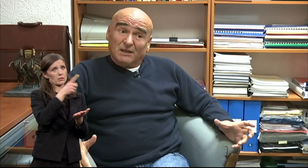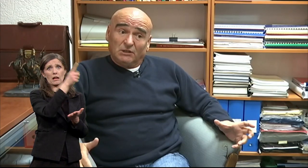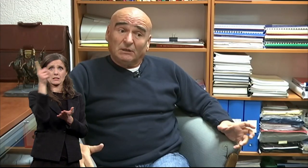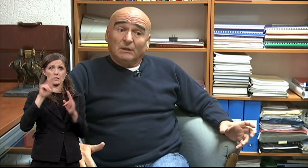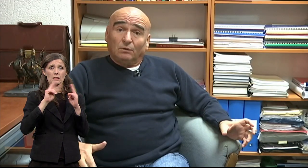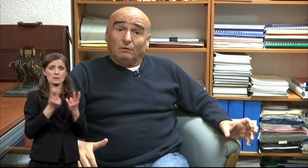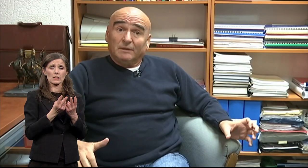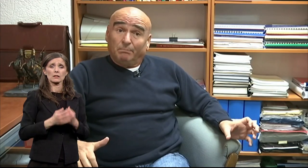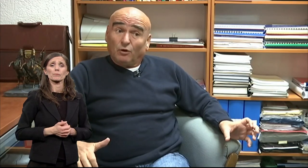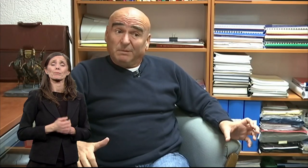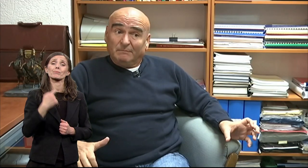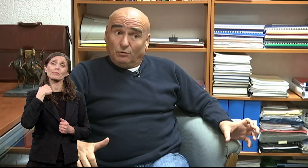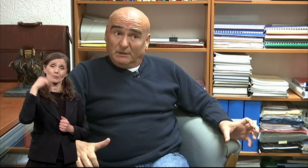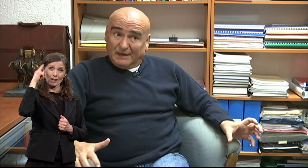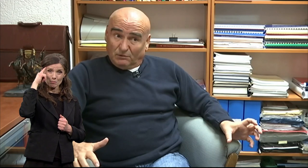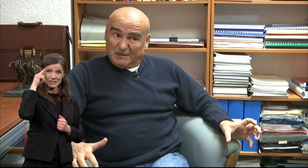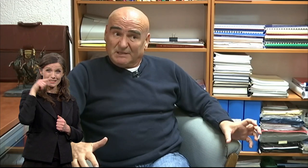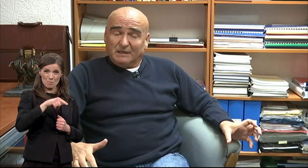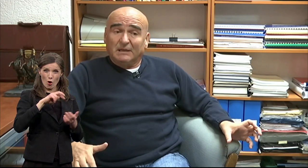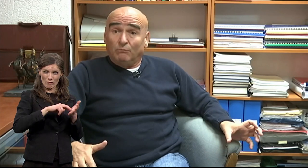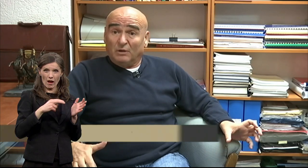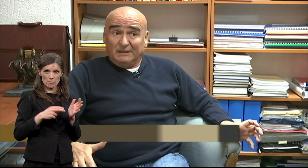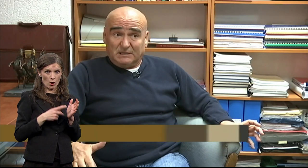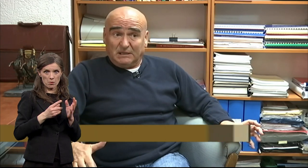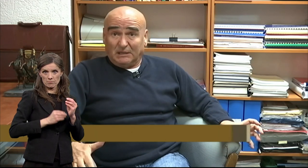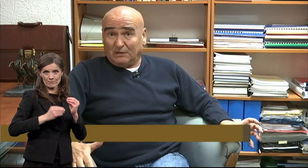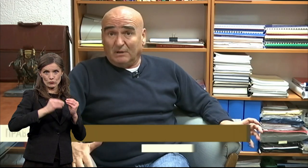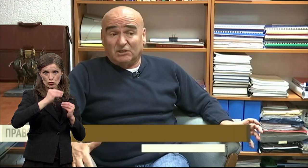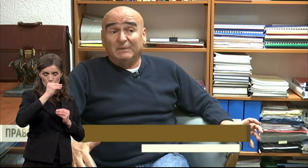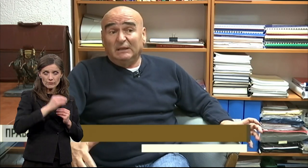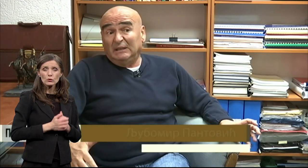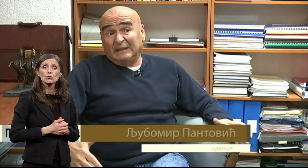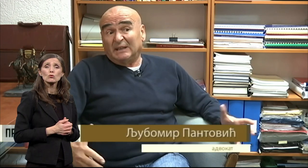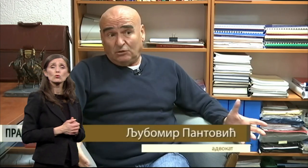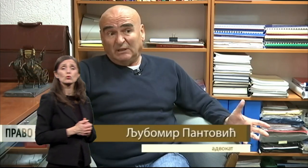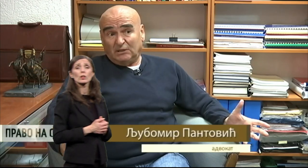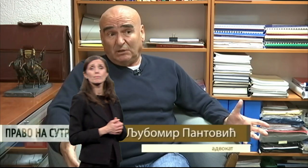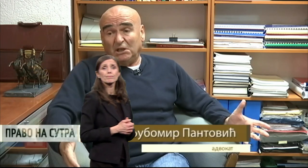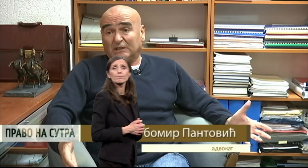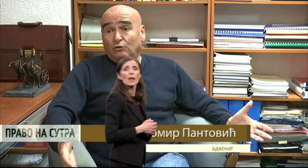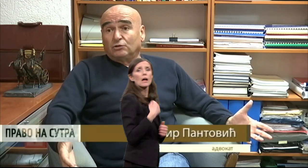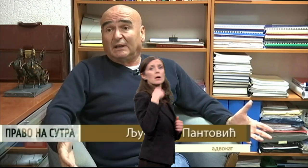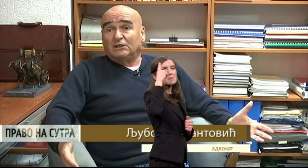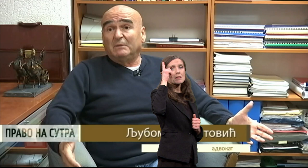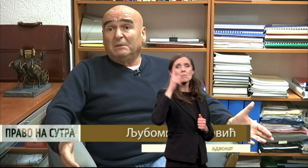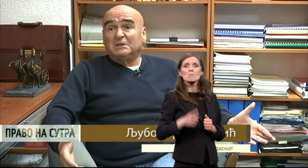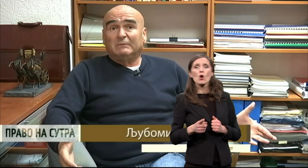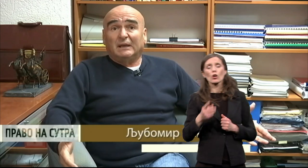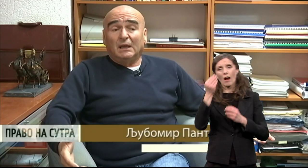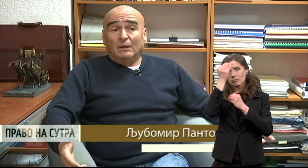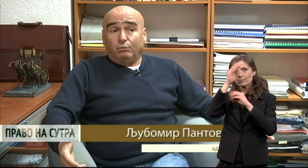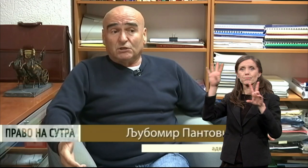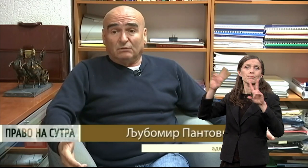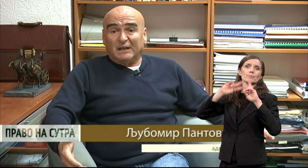neki način ovaj problem koji, rekao sam, eskalira, mora da se, da tako kažem, internacionalizuje. Šta hoću da kažem? Mislim